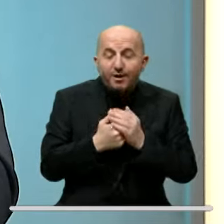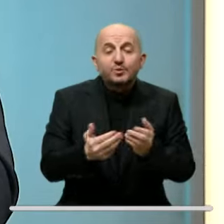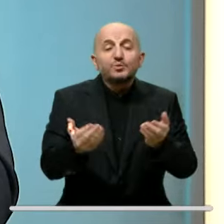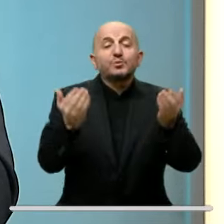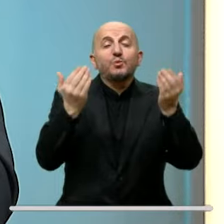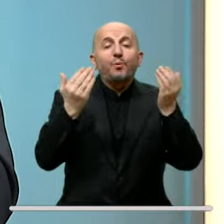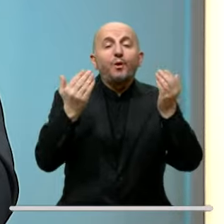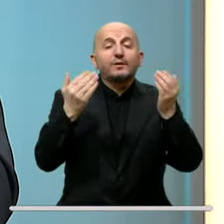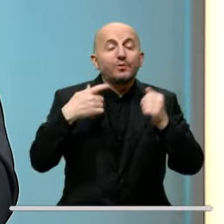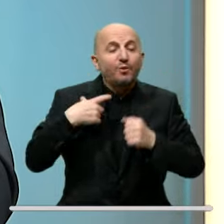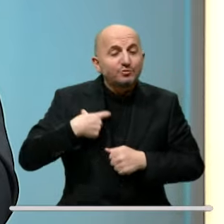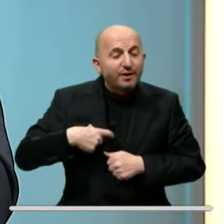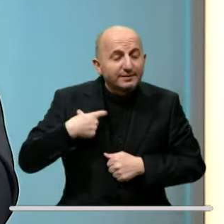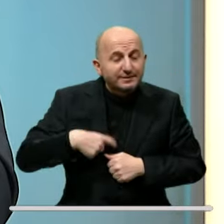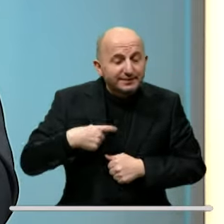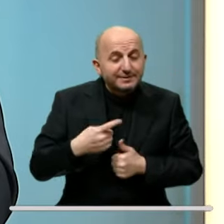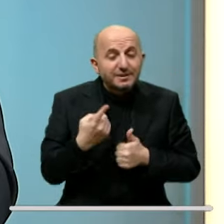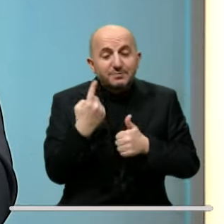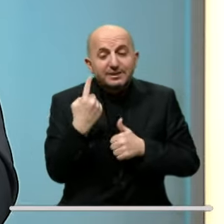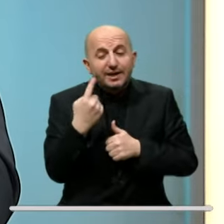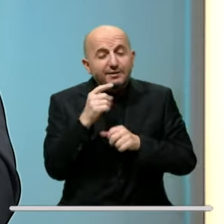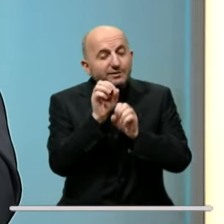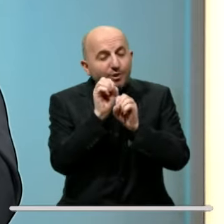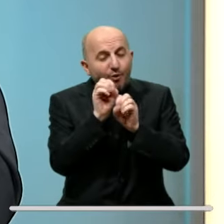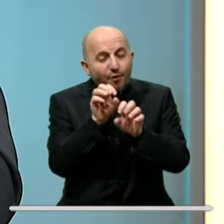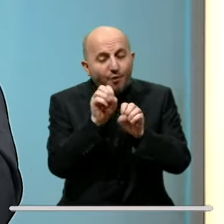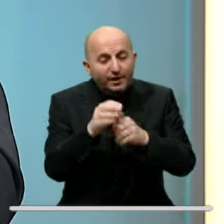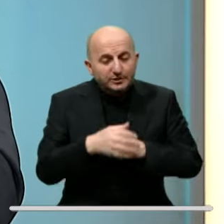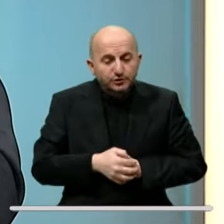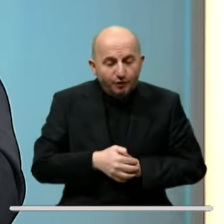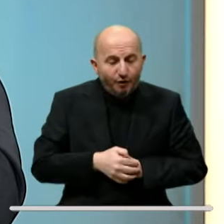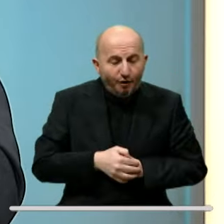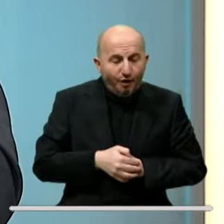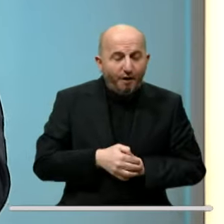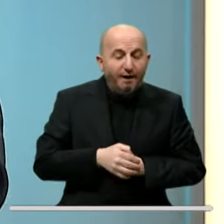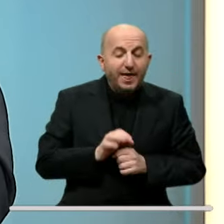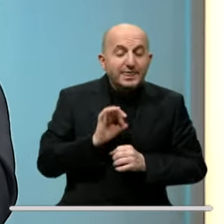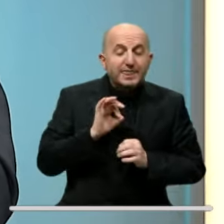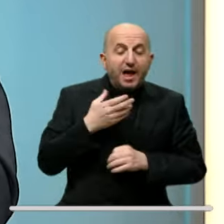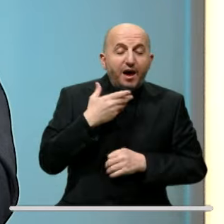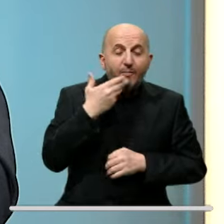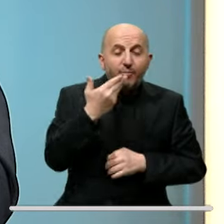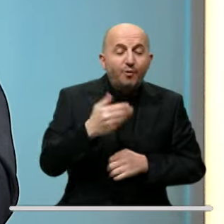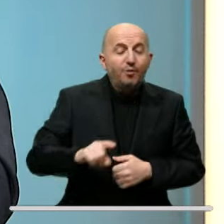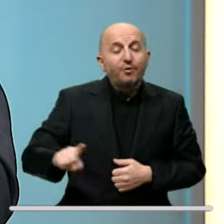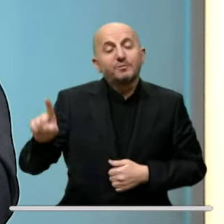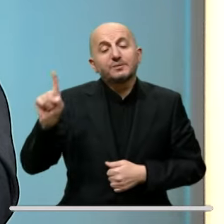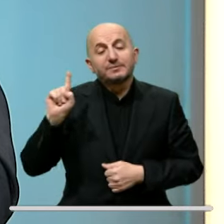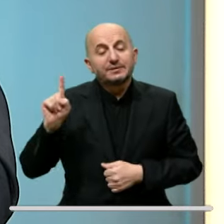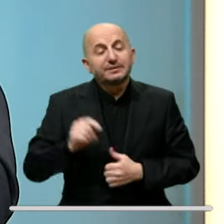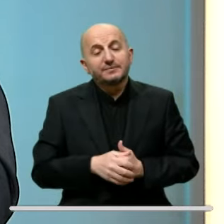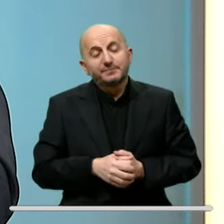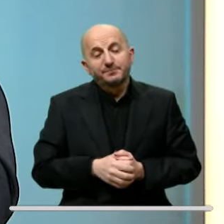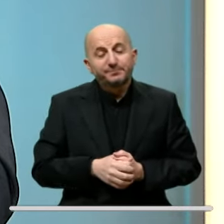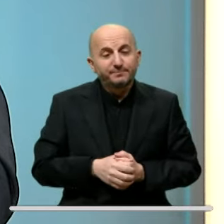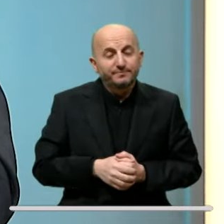duanın hususiyetlerinden birisini öğretiyor. Ne buyuruyor Rabbimiz?